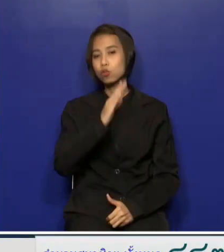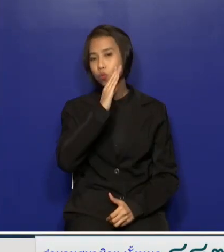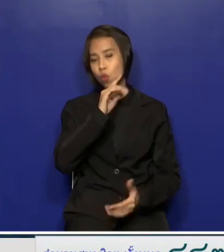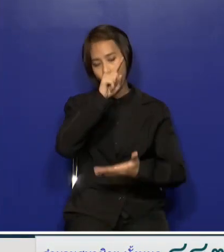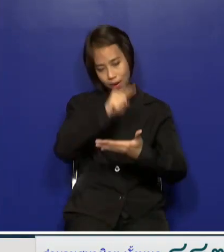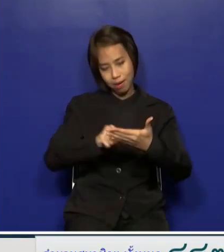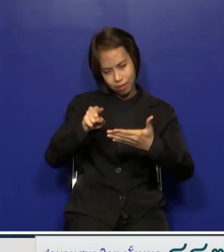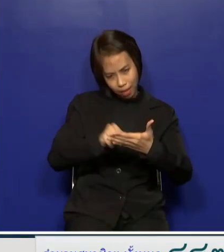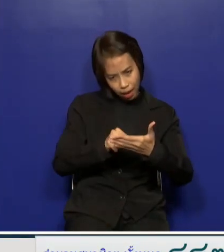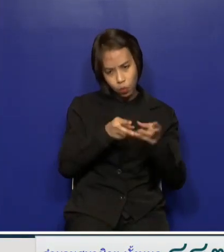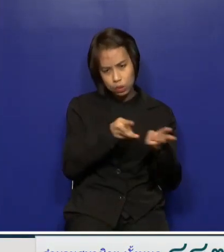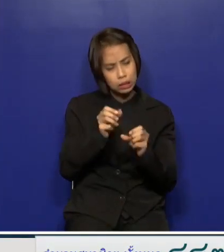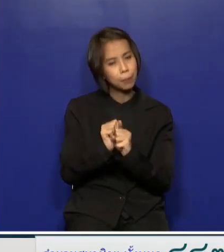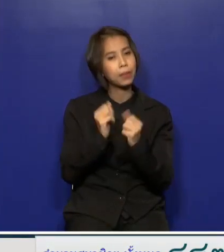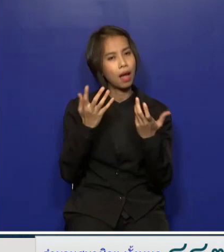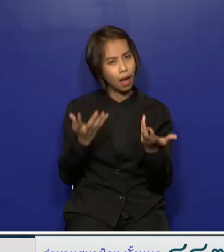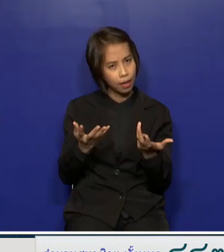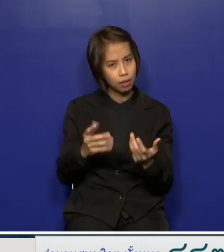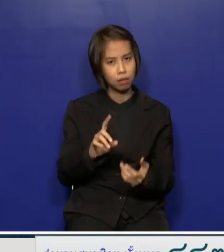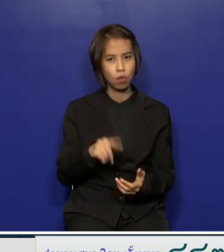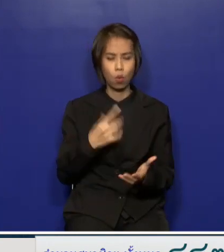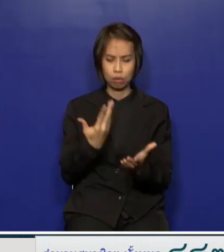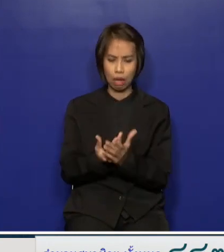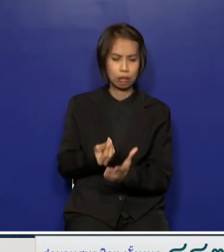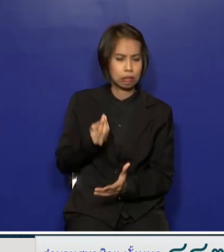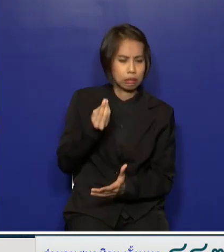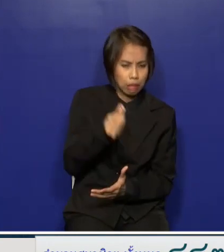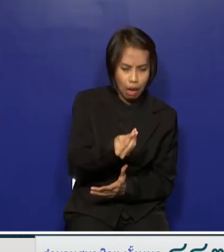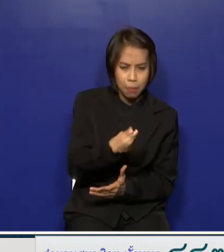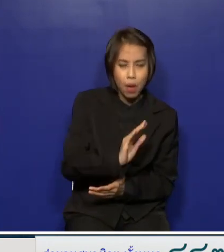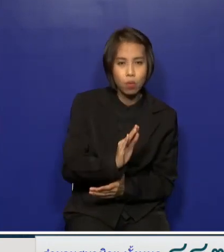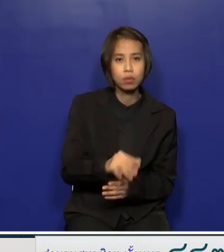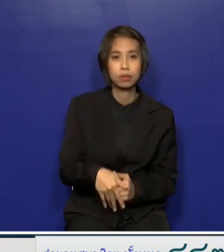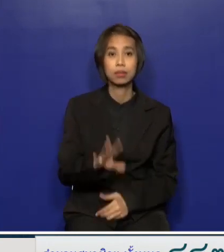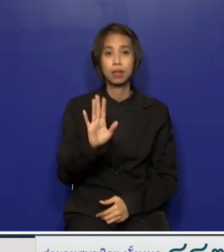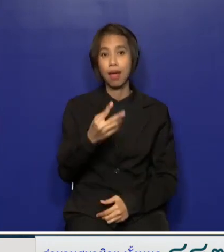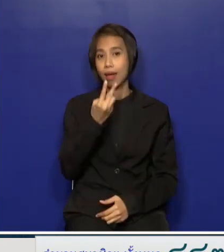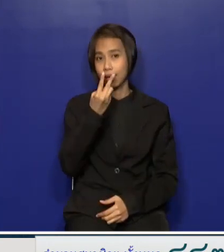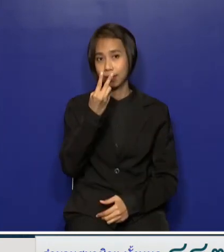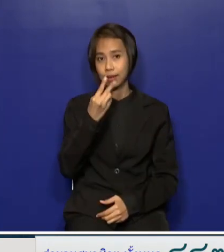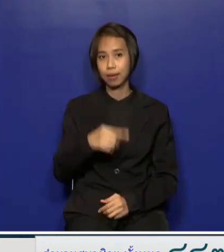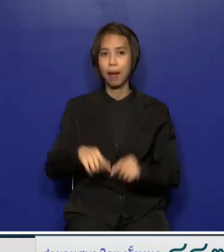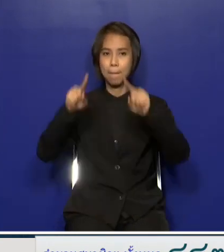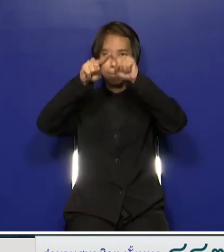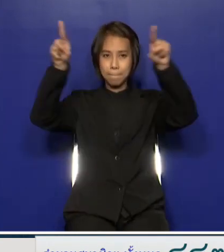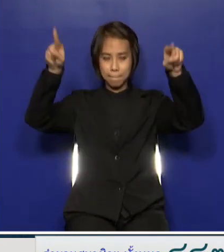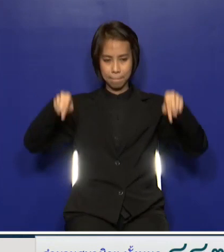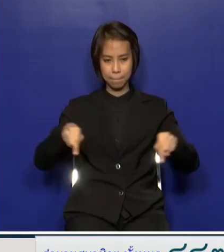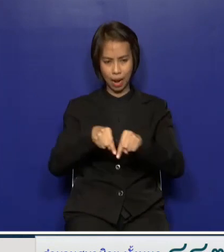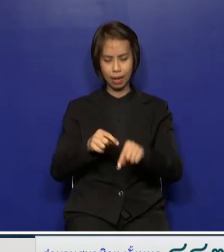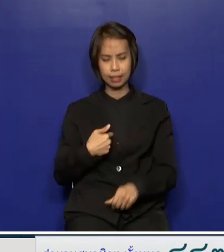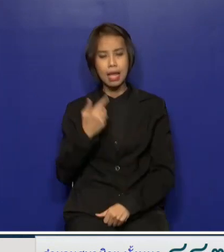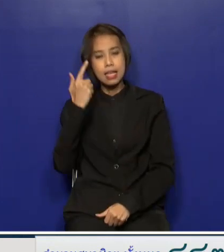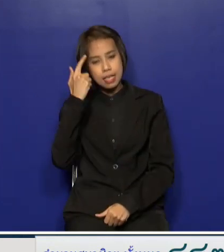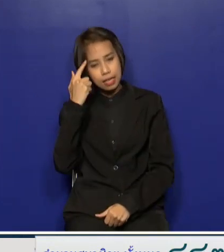เนี่ ทำอยไรบ้าง ที่ทำยไให้ไมต้องใช้ทุนนะครับป้ายนะครั ท่เห็นไหมทำยงไถให้คนดี ๆ